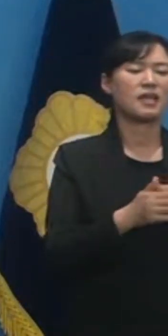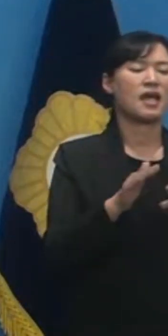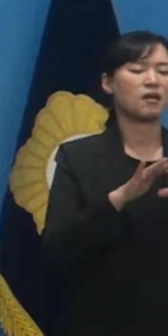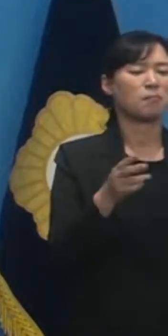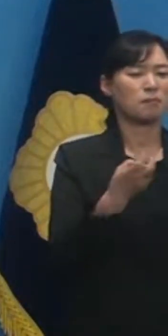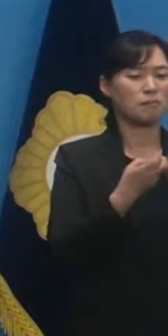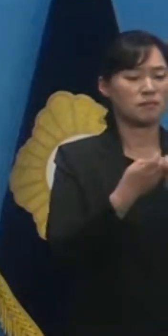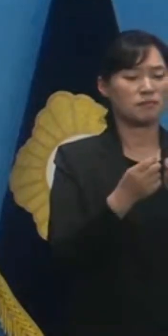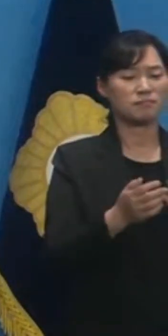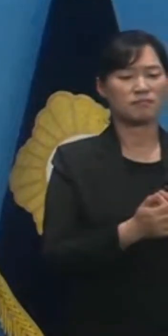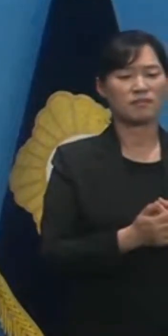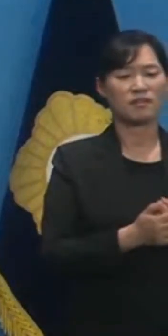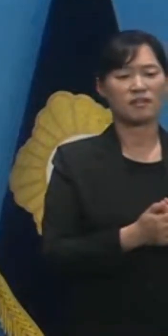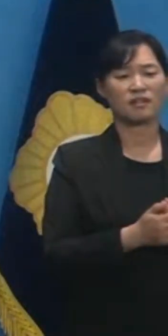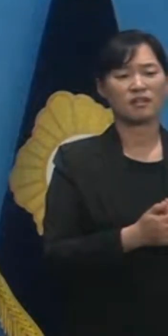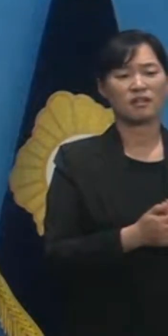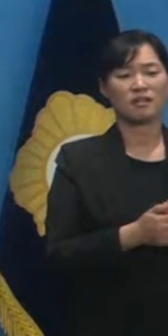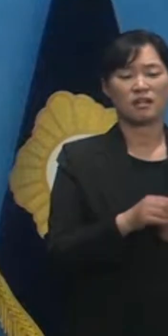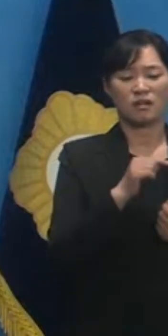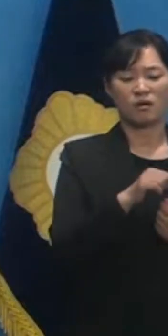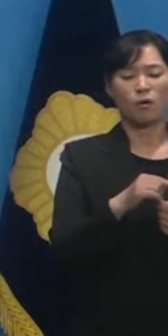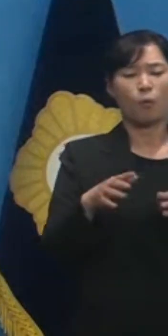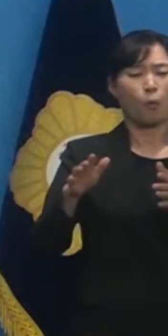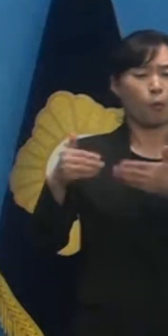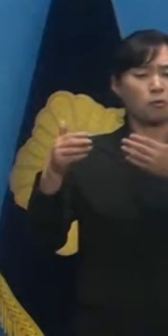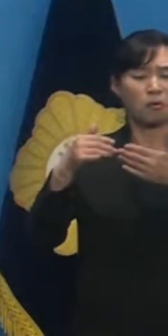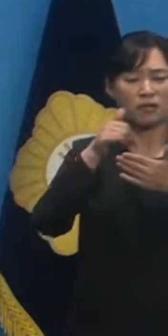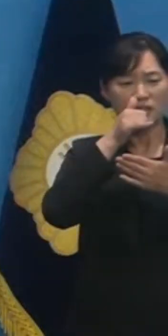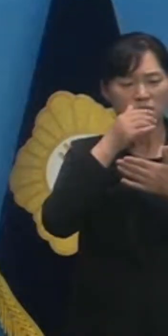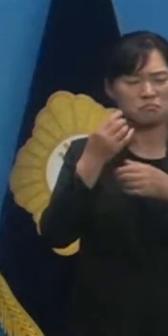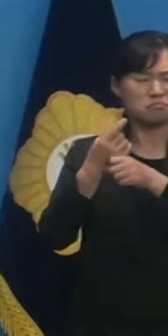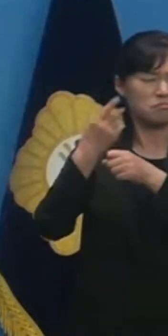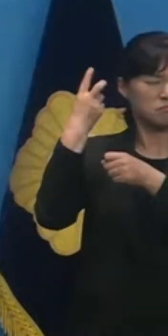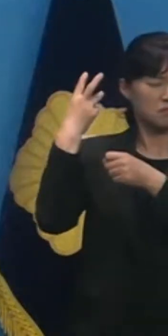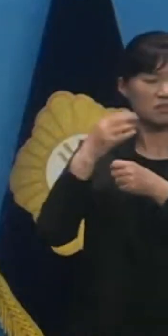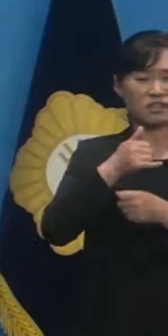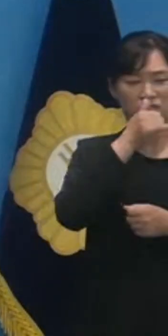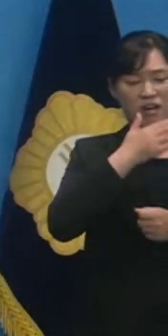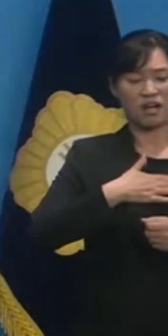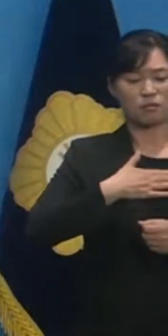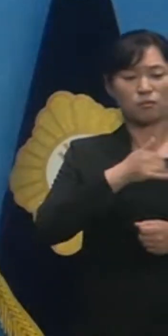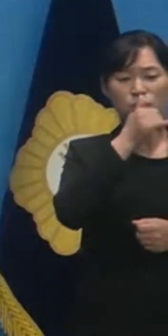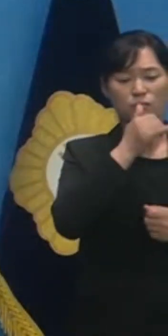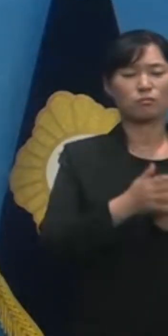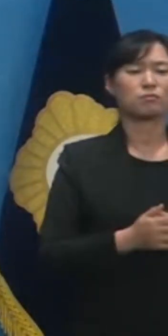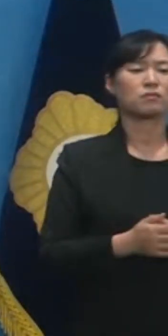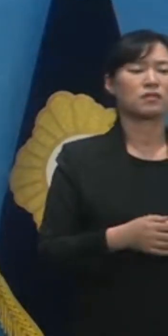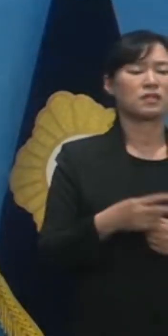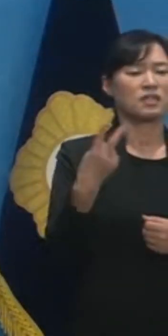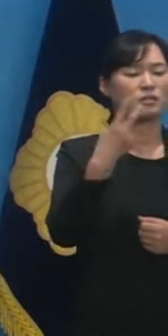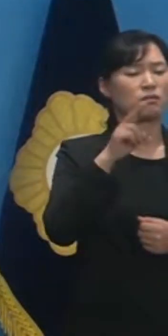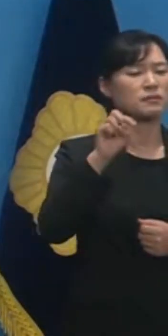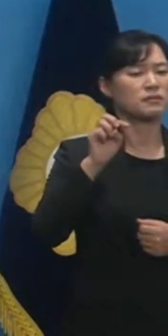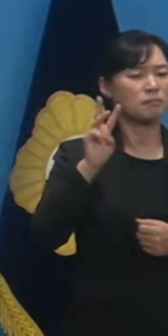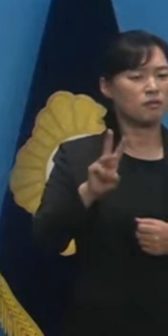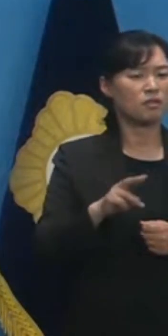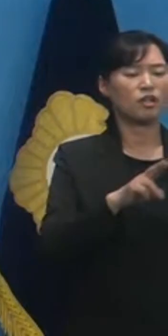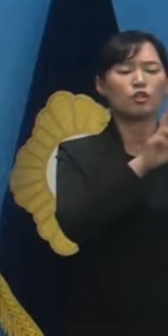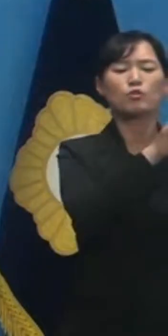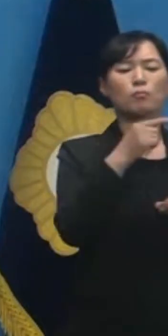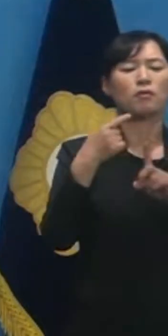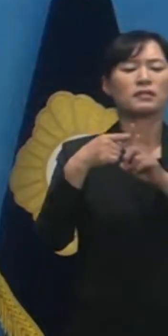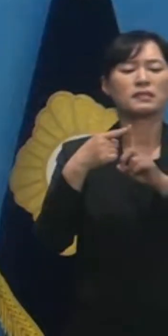윤석열 정부는 BPF 백도어에 대한 공격 위험이 수년 전부터 알려져 있었고 23년 LG U+